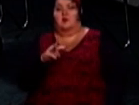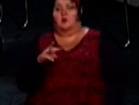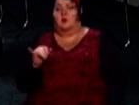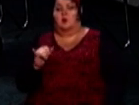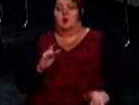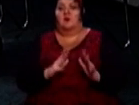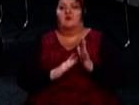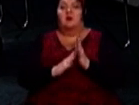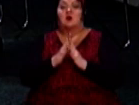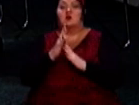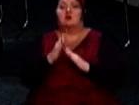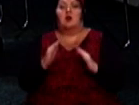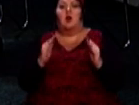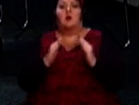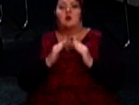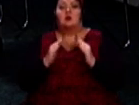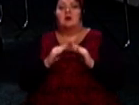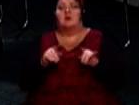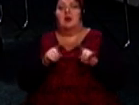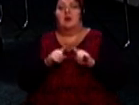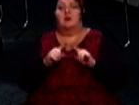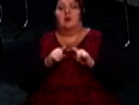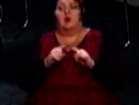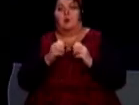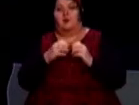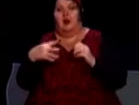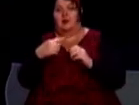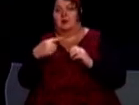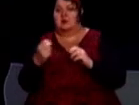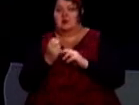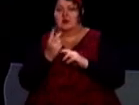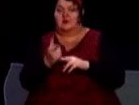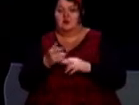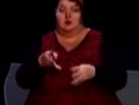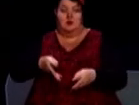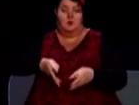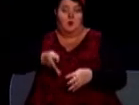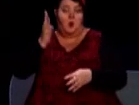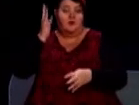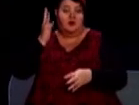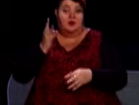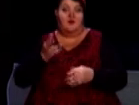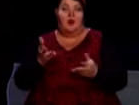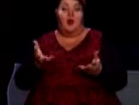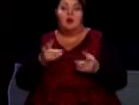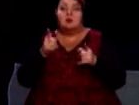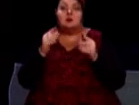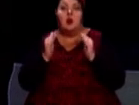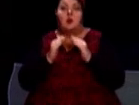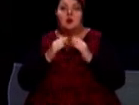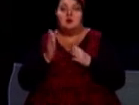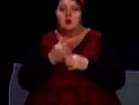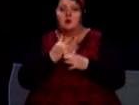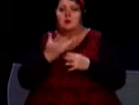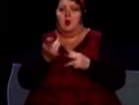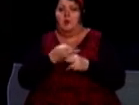виросла будівля, така десь скільки там, 15 чи 12 поверхів. Але ця будівля зовсім без